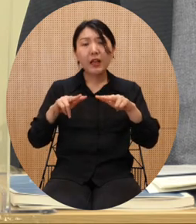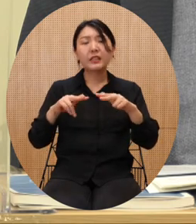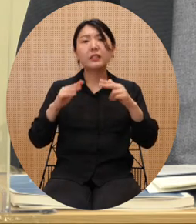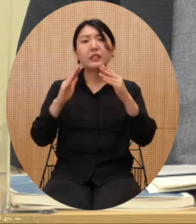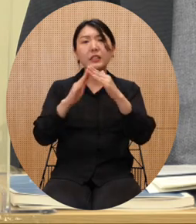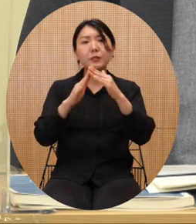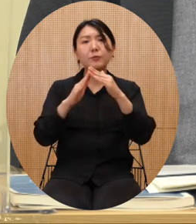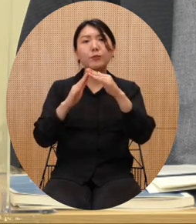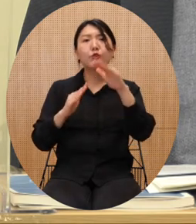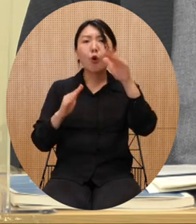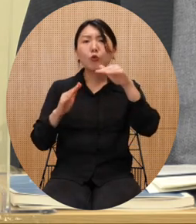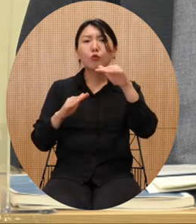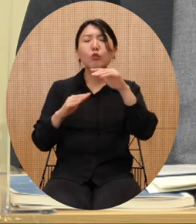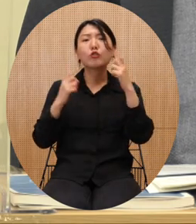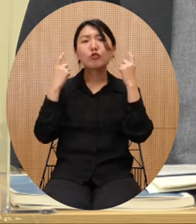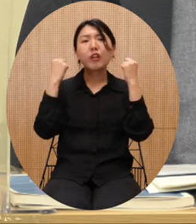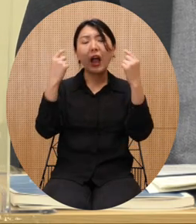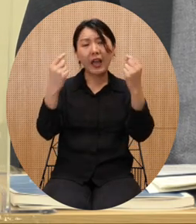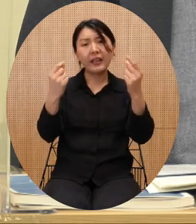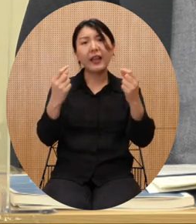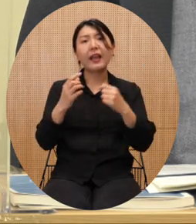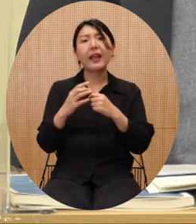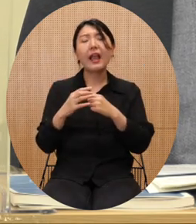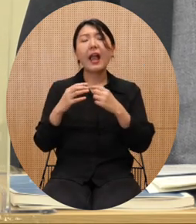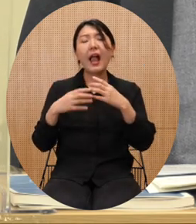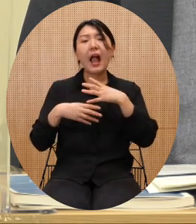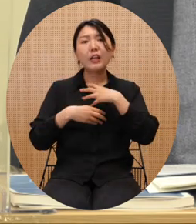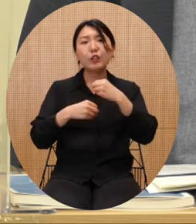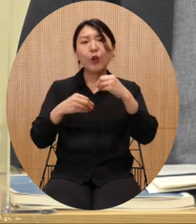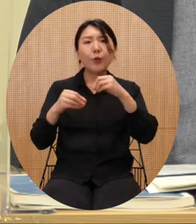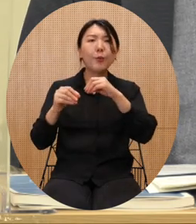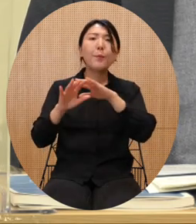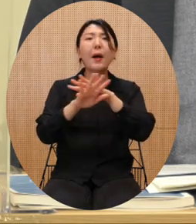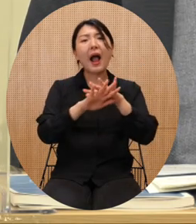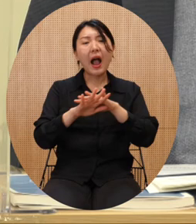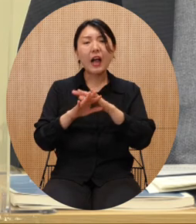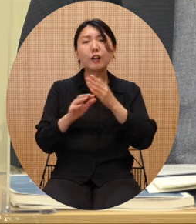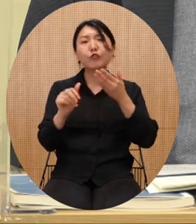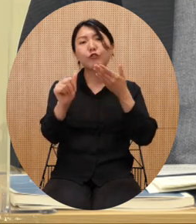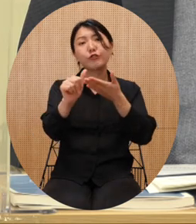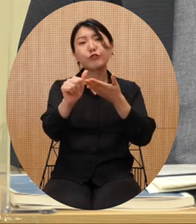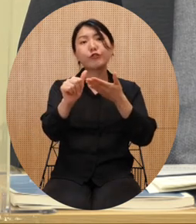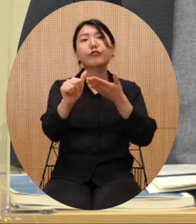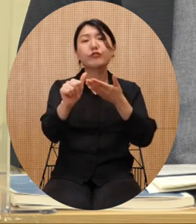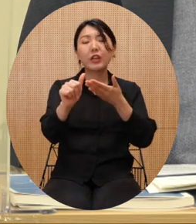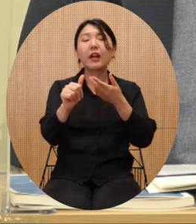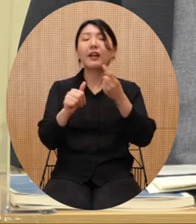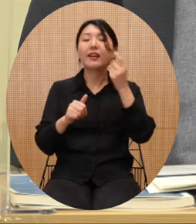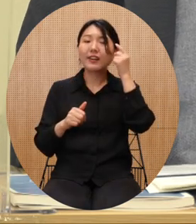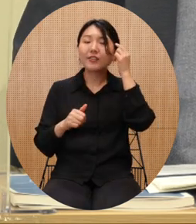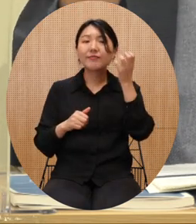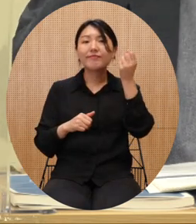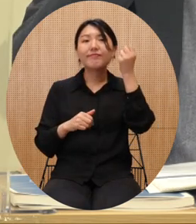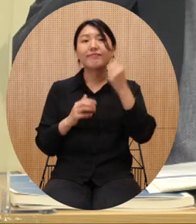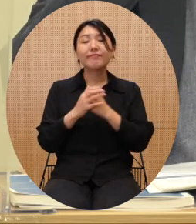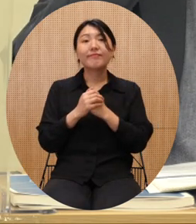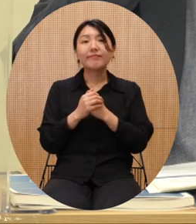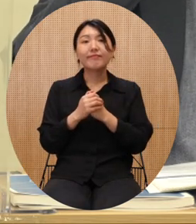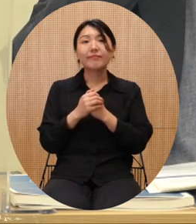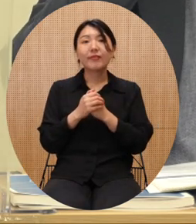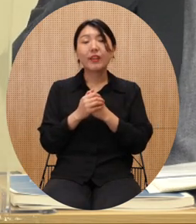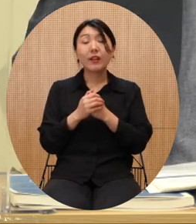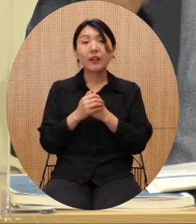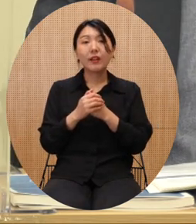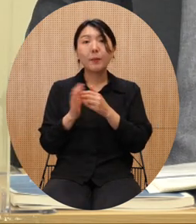그래도 지금의 그 주거 수준을 유지하는데 그런 안전망을 제공하고 있다라고 그렇게 판단이